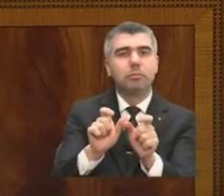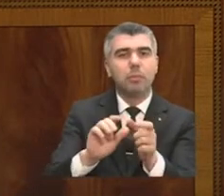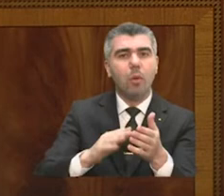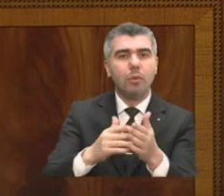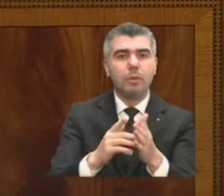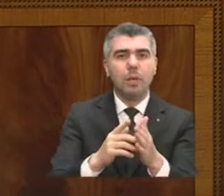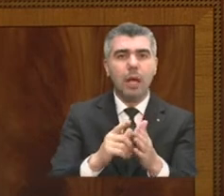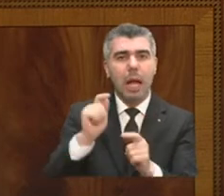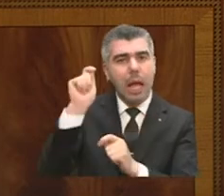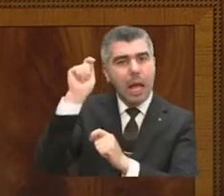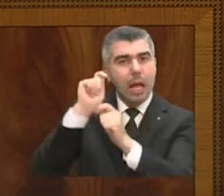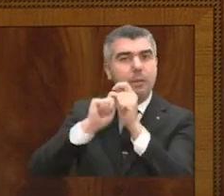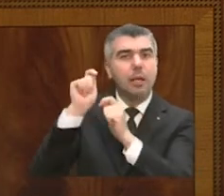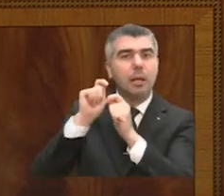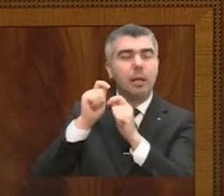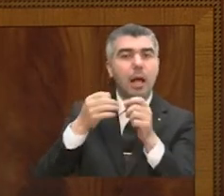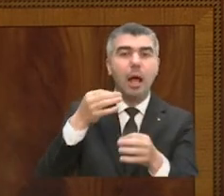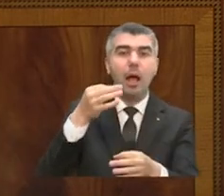même des fois